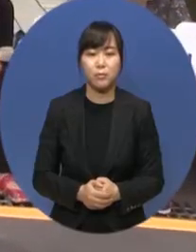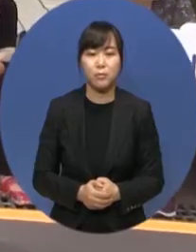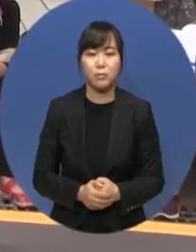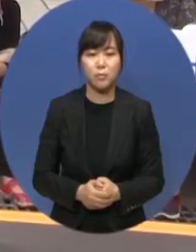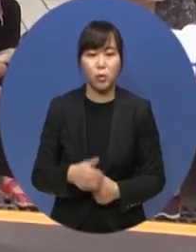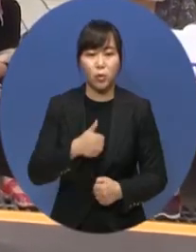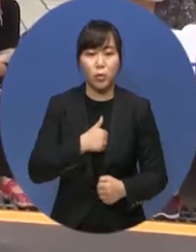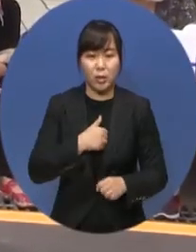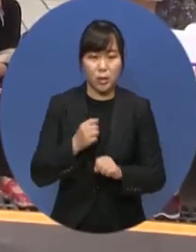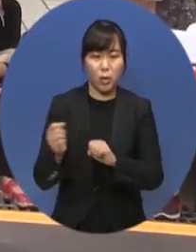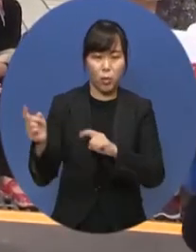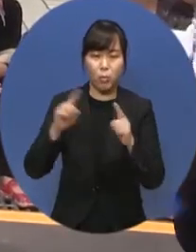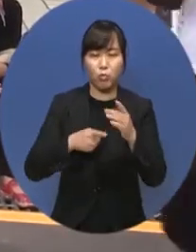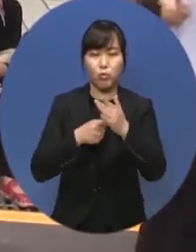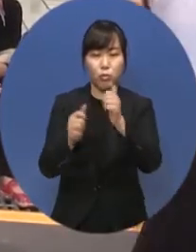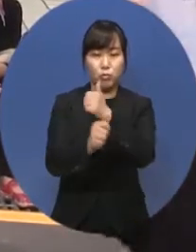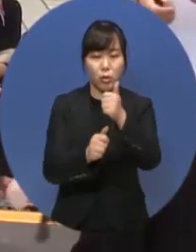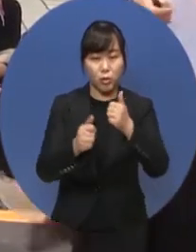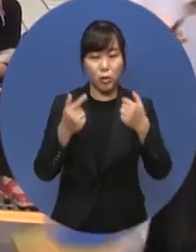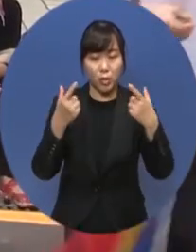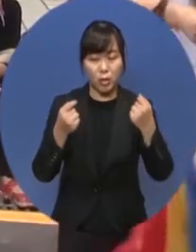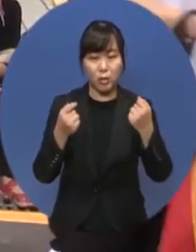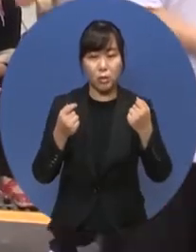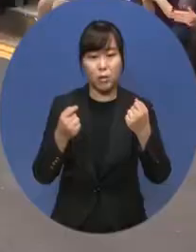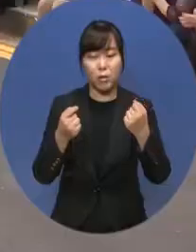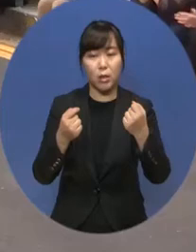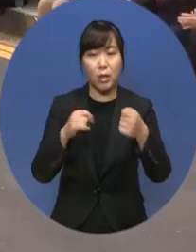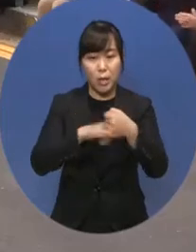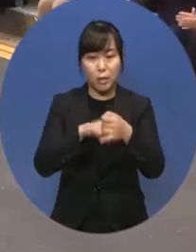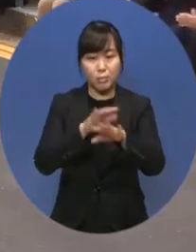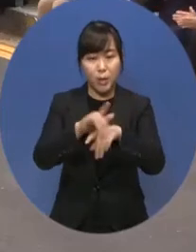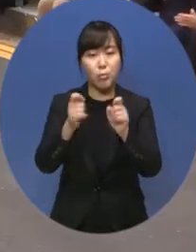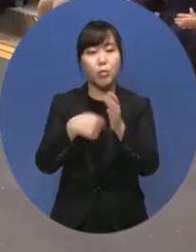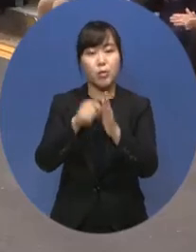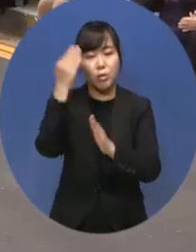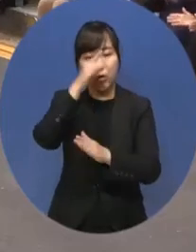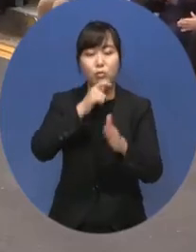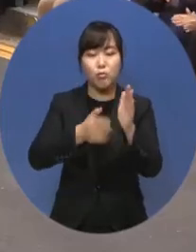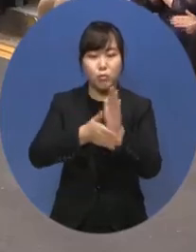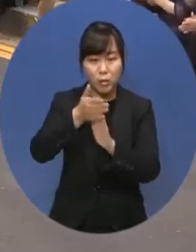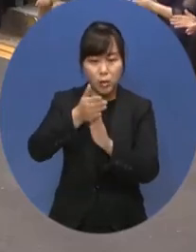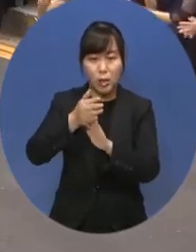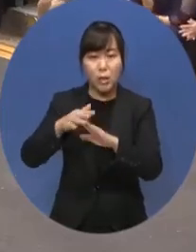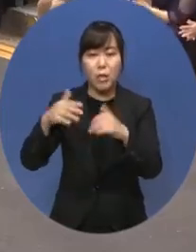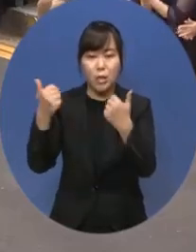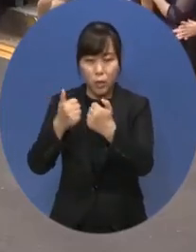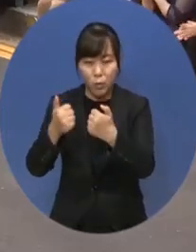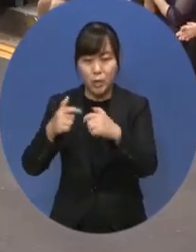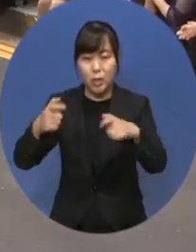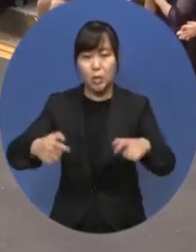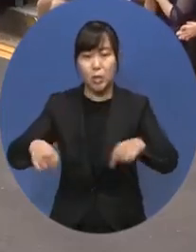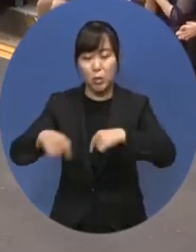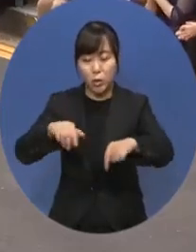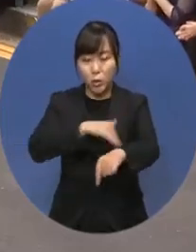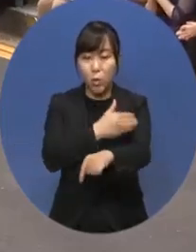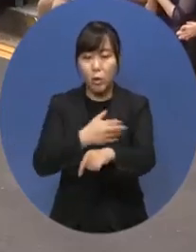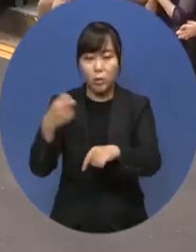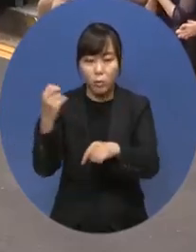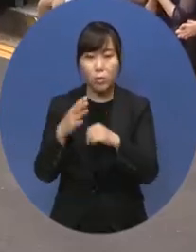위상회복 추진위는 통합 양해각서 이행을 위해 여수시와 시의회 지역 정치권